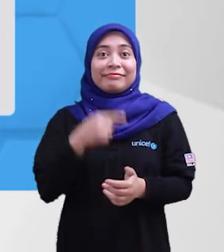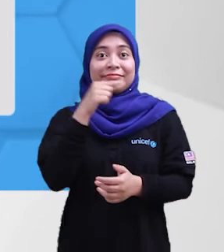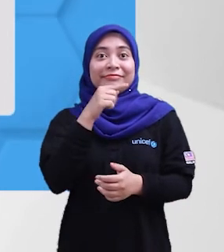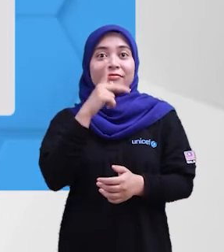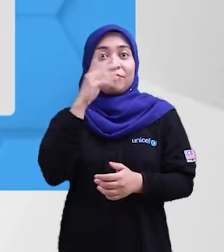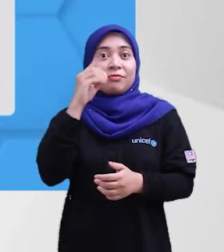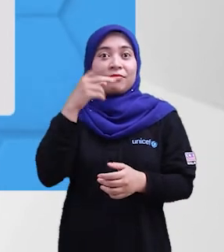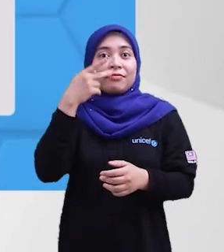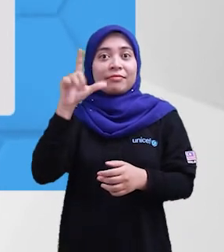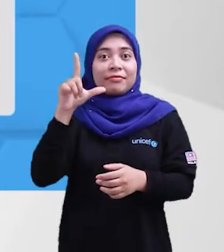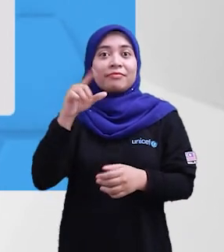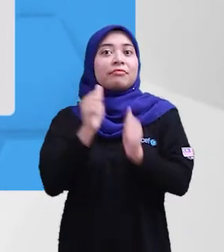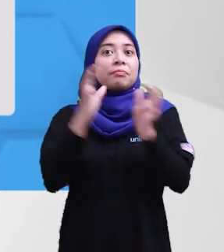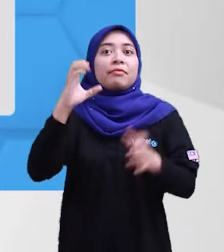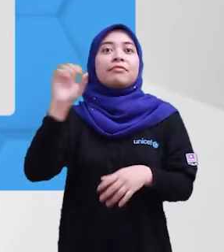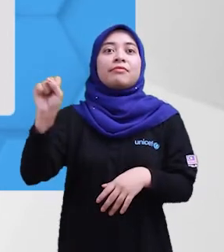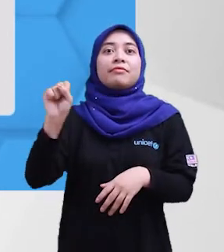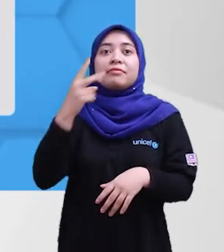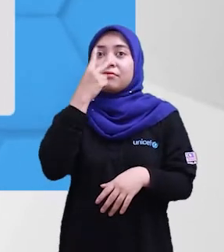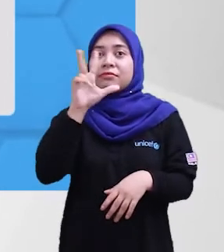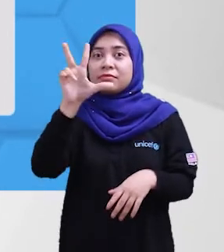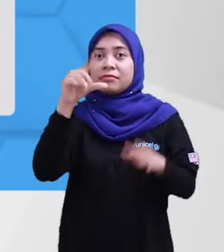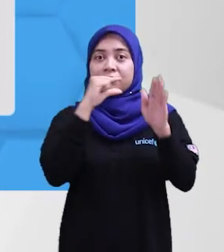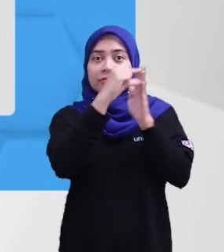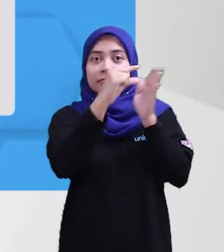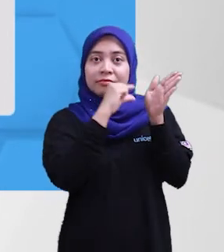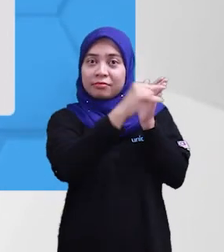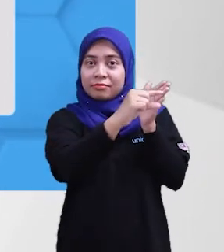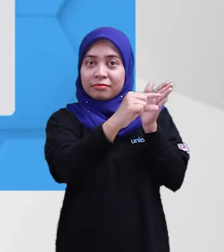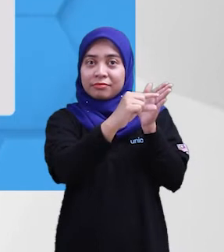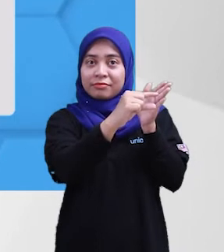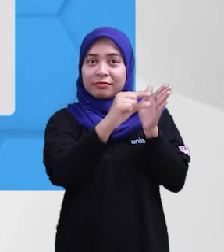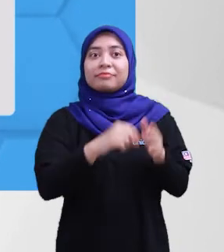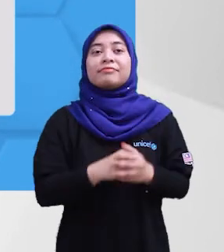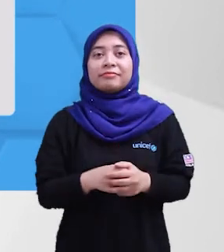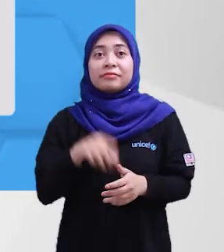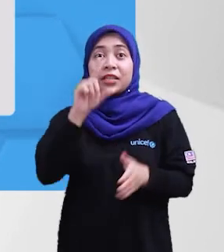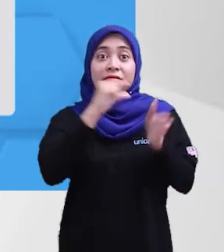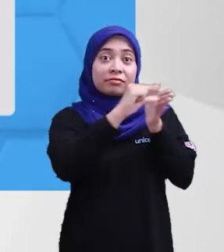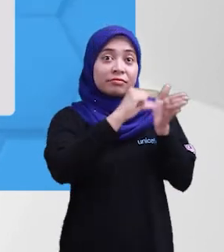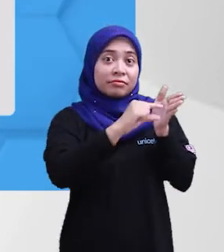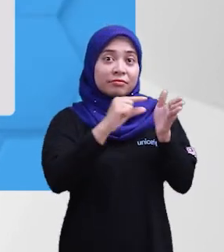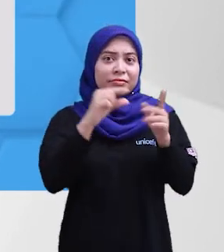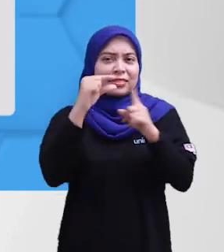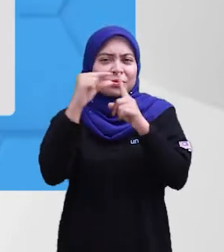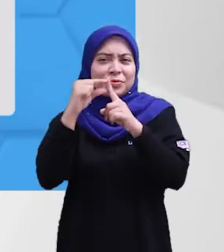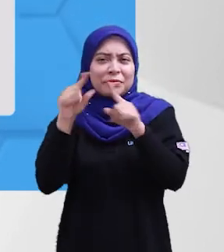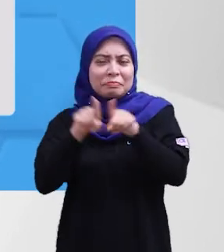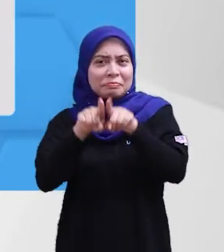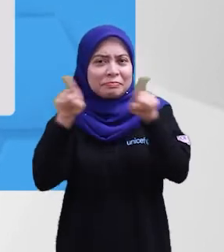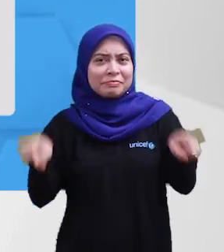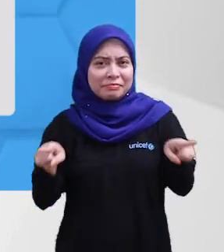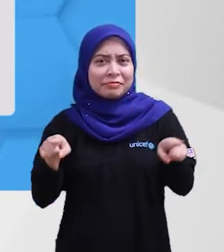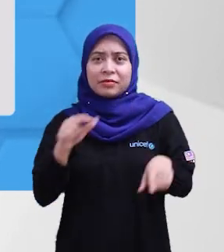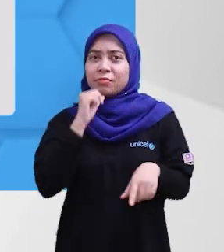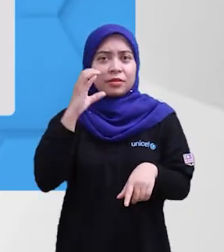Ini merupakan kod HTML tanpa CSS. Perhatikan 3 baris pertama. Setiap satunya mempunyai size font yang